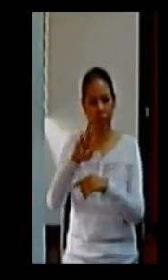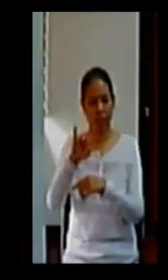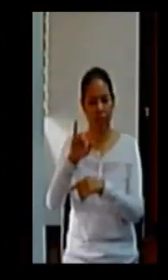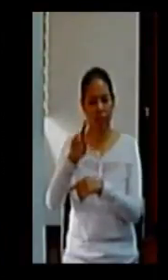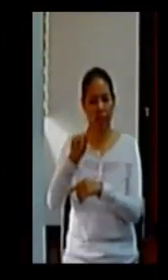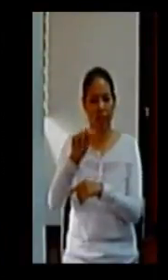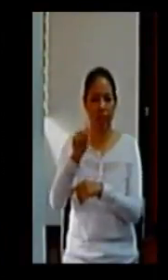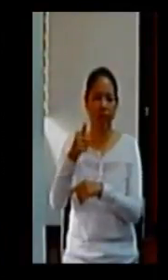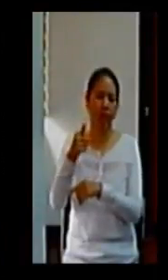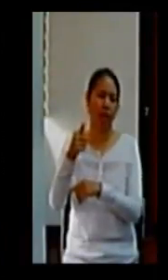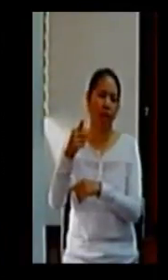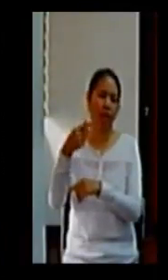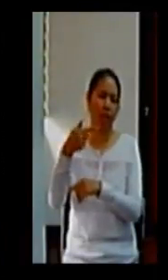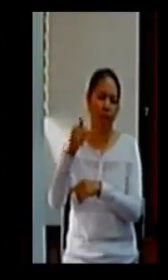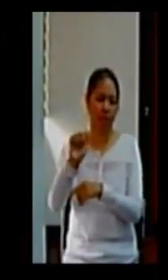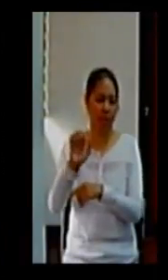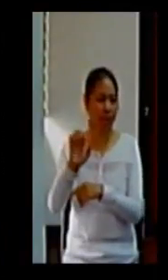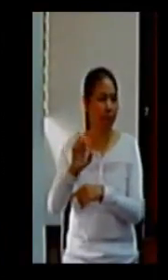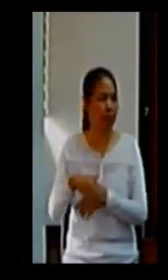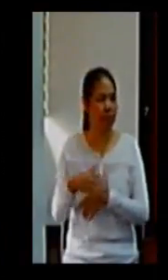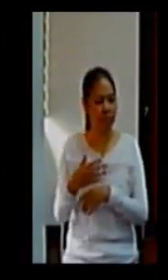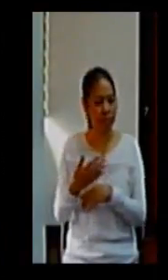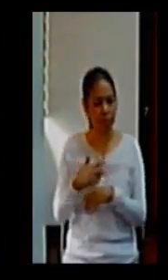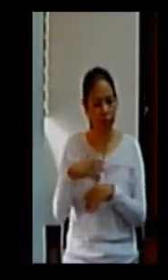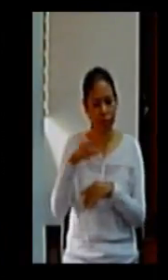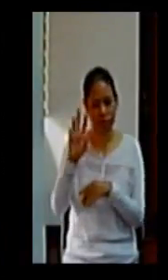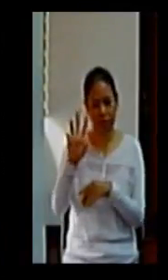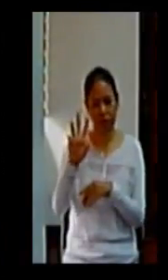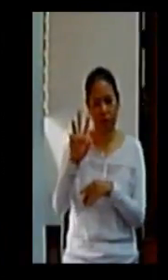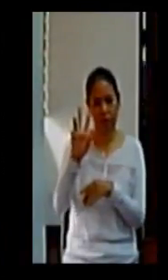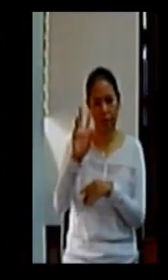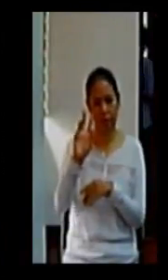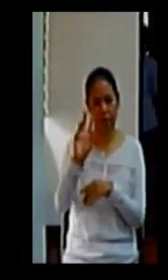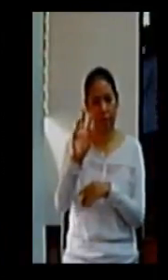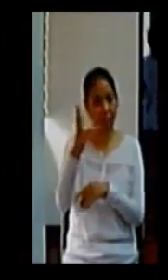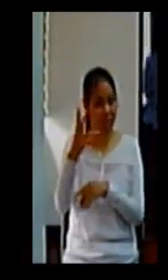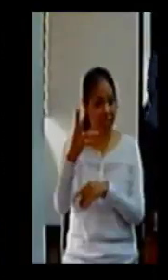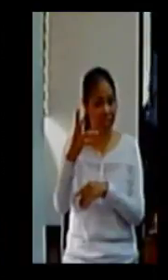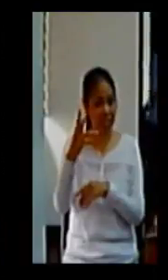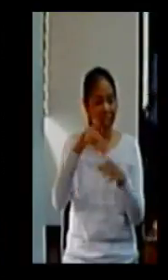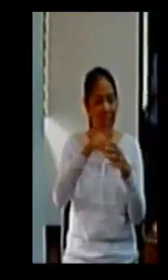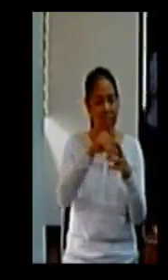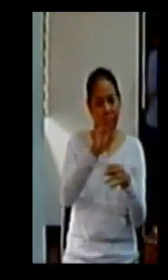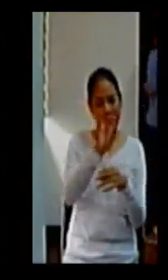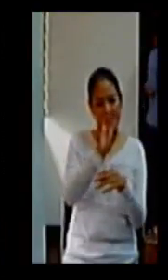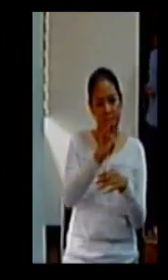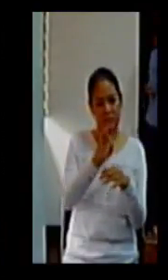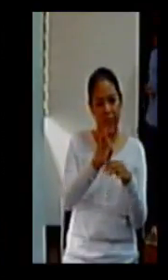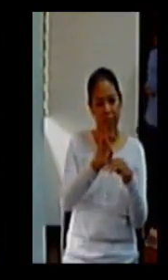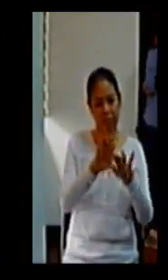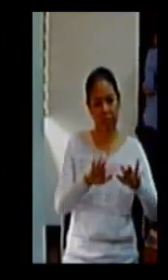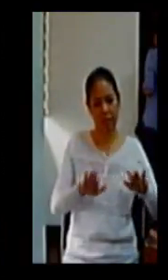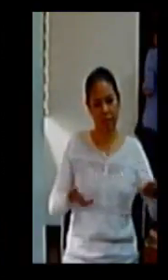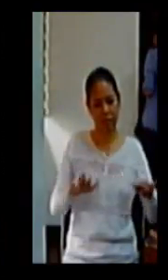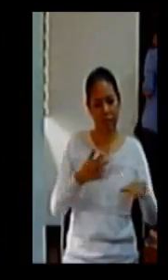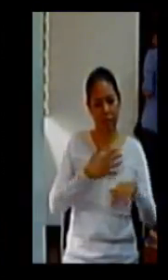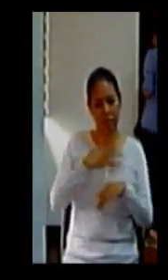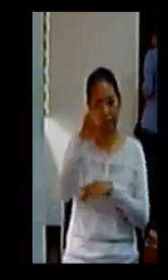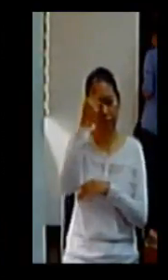ay pangatlo sa aming 7 na magkakapatid at ang magulang ko po ay